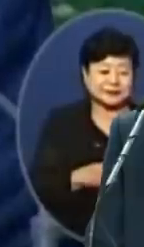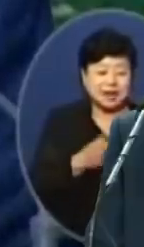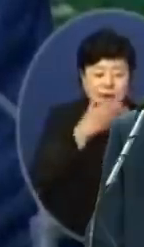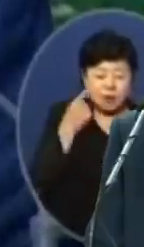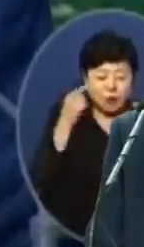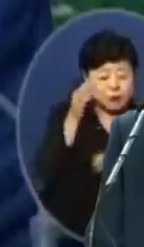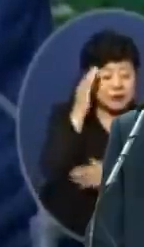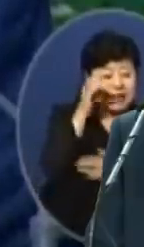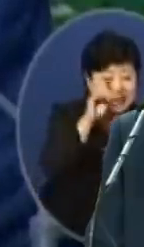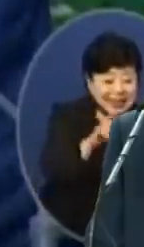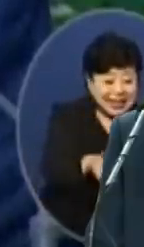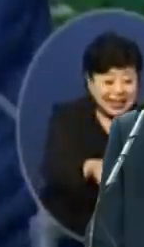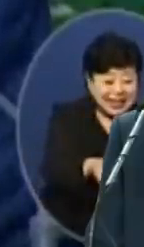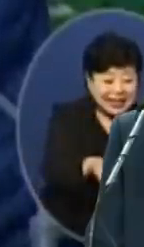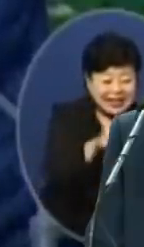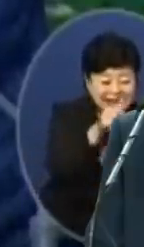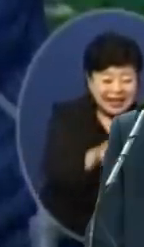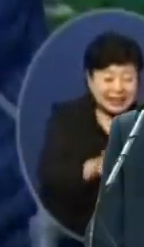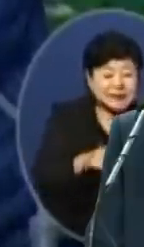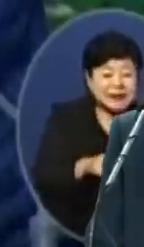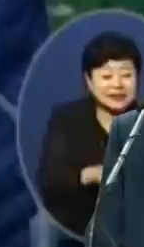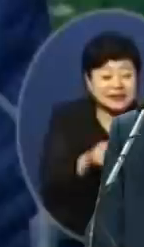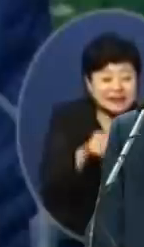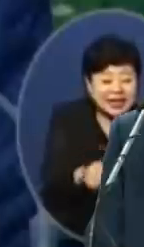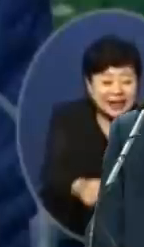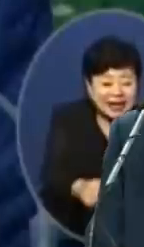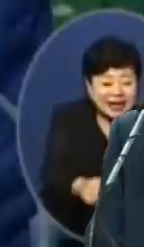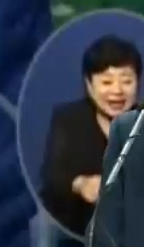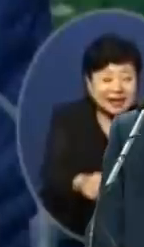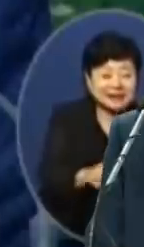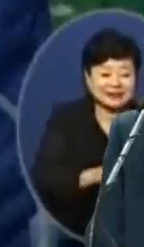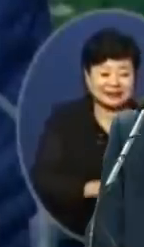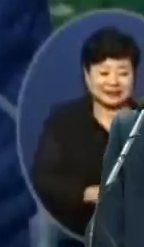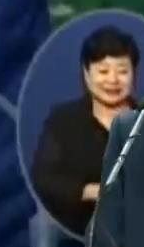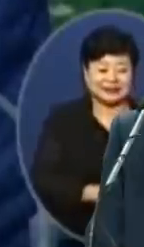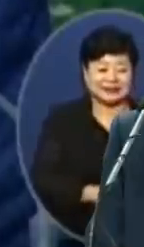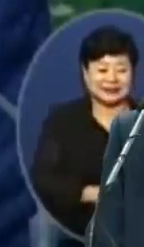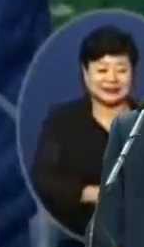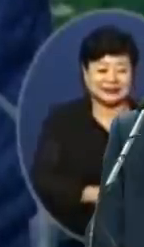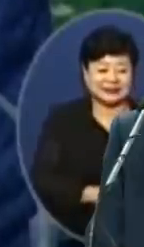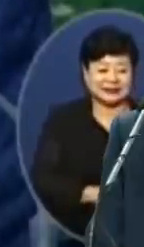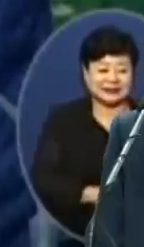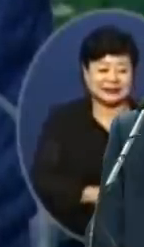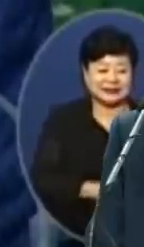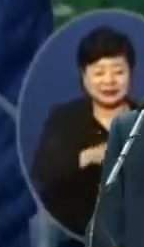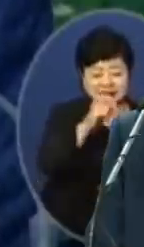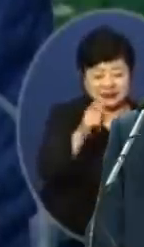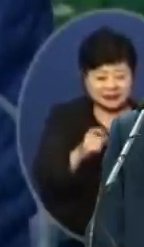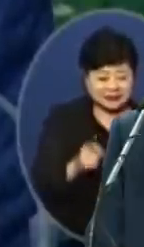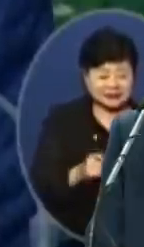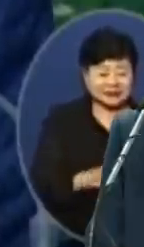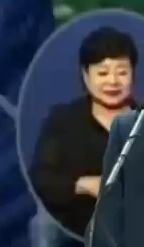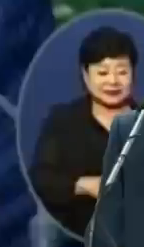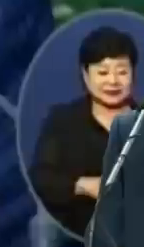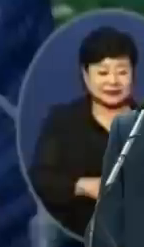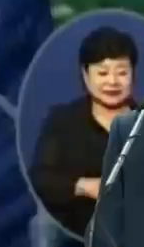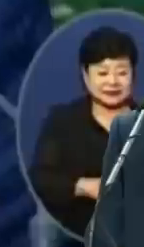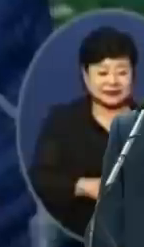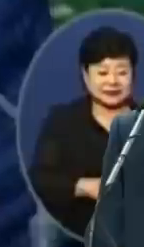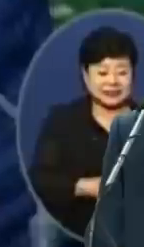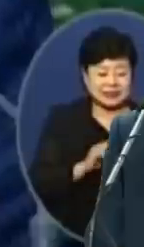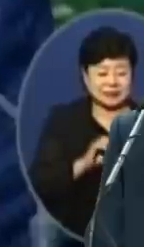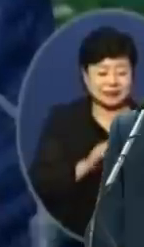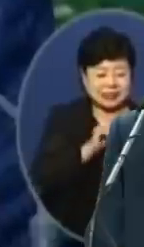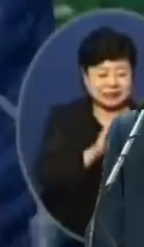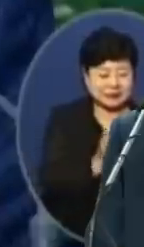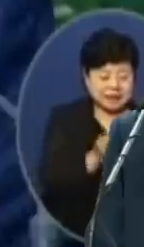복음을 전할 때 하나님의 뜻을 따라서 그의 선교 여행을 했는데 성경에